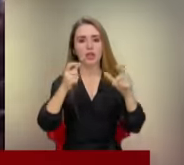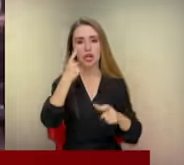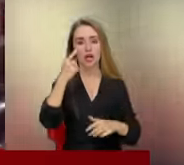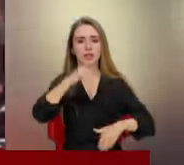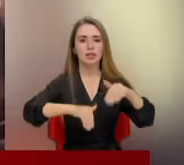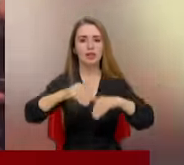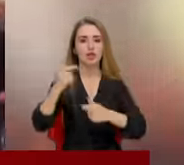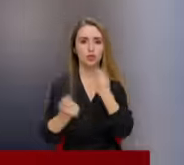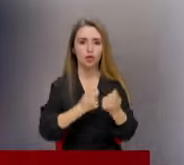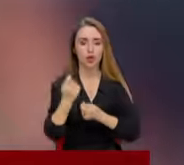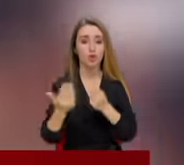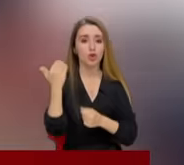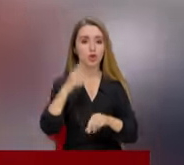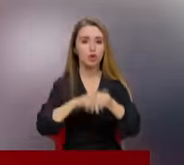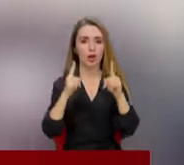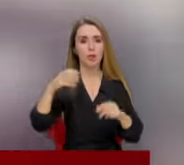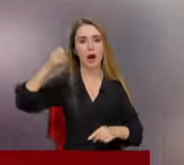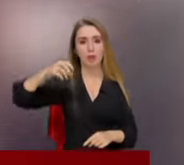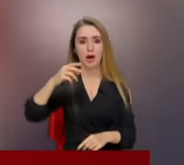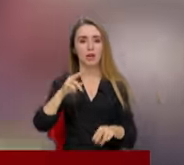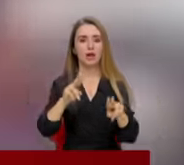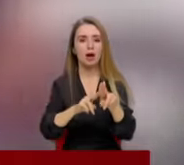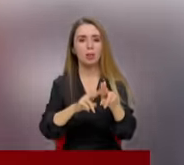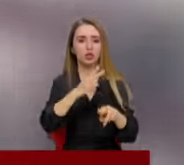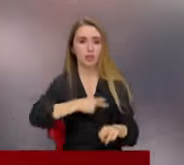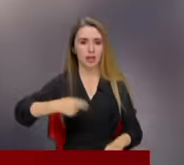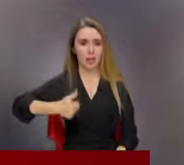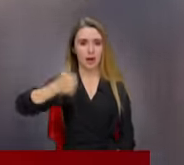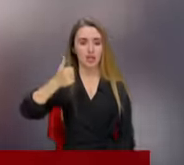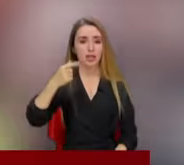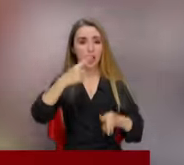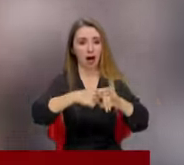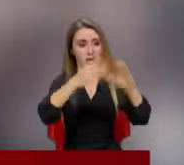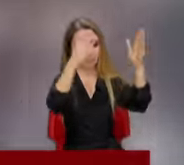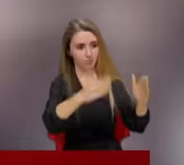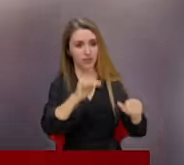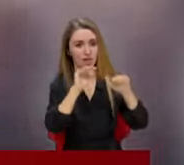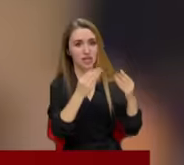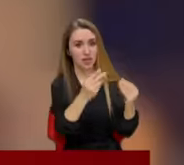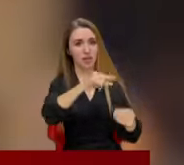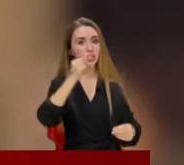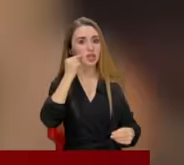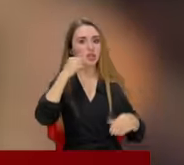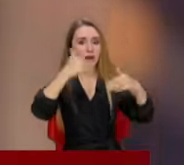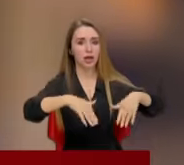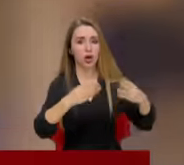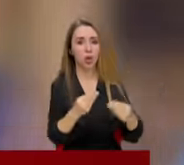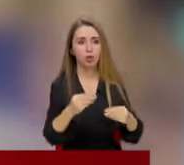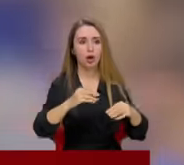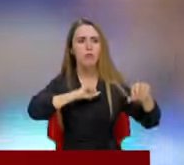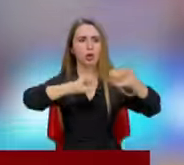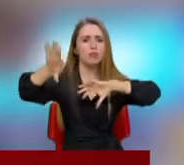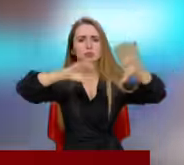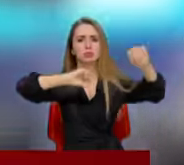seçim çalışması, önceki dönem AK Parti Kaymakçı Belediye Başkanı Halil Güler'in destekçileri tarafından engellendi. Sandalyeler